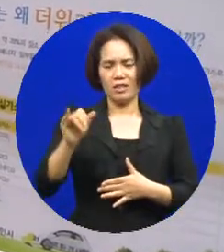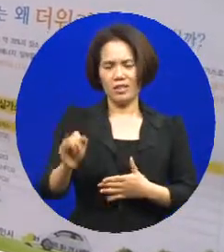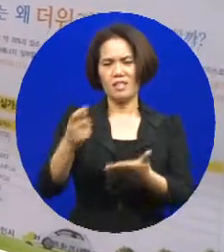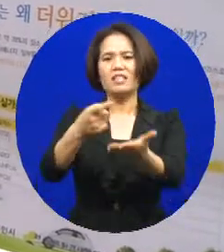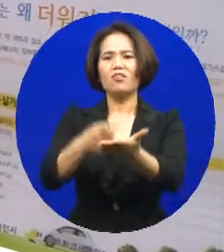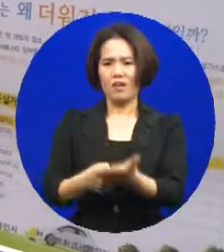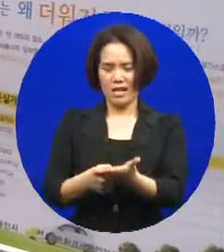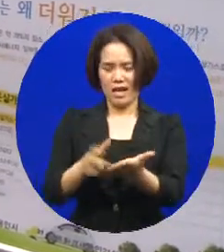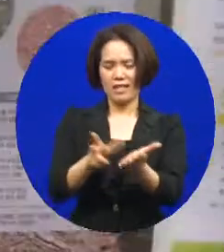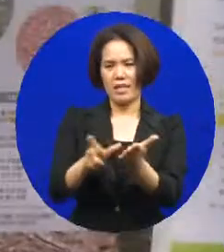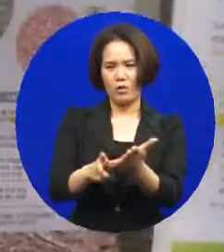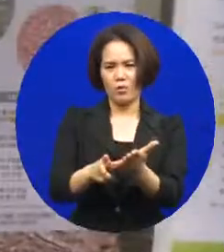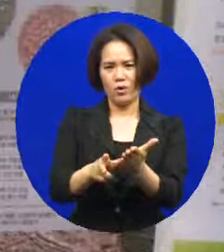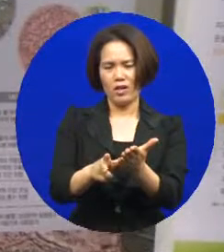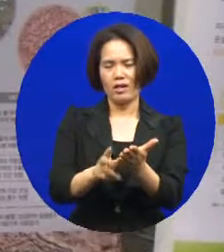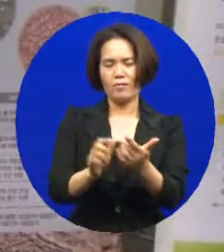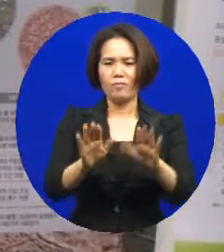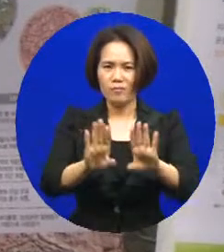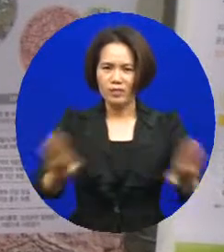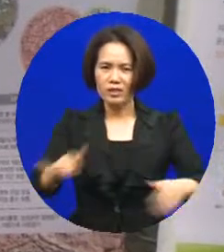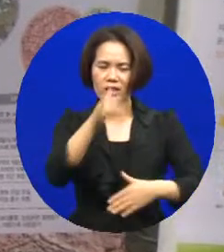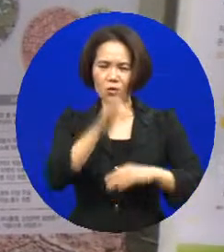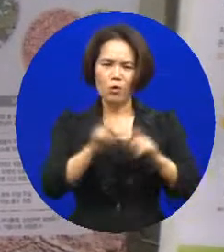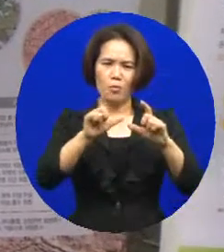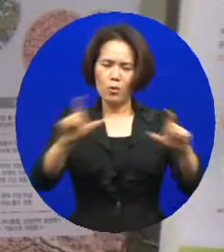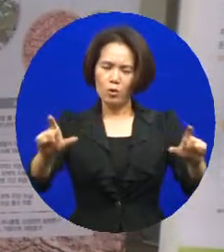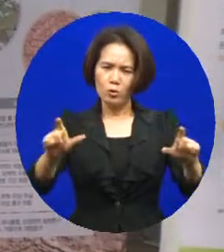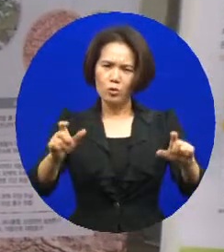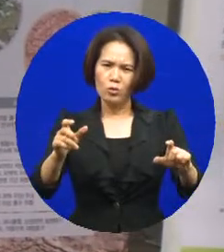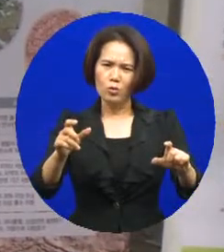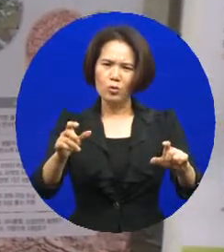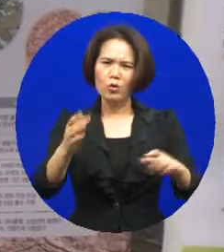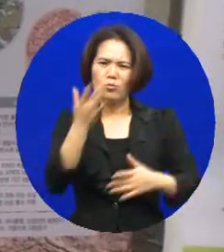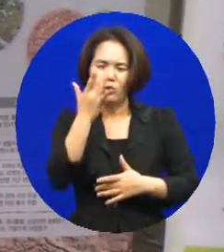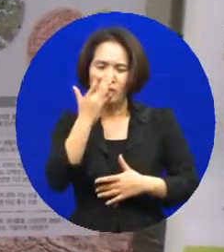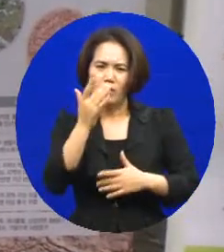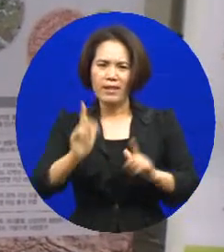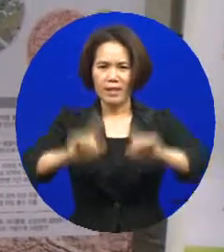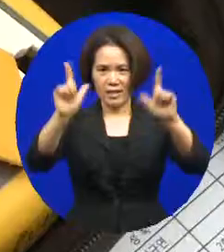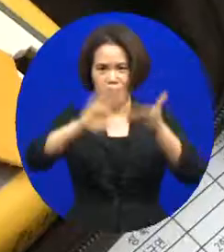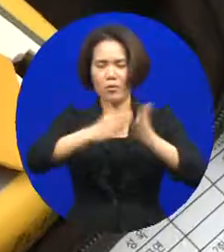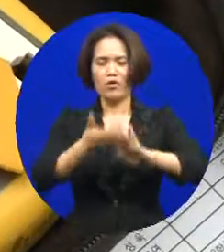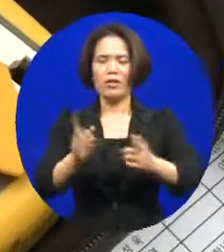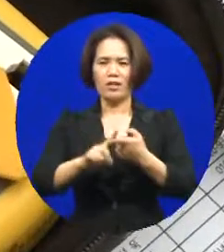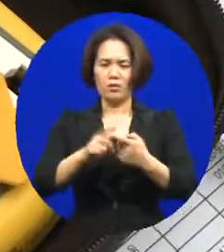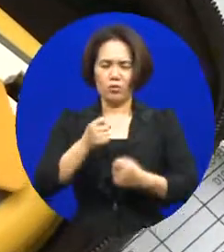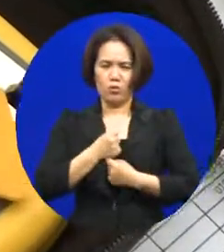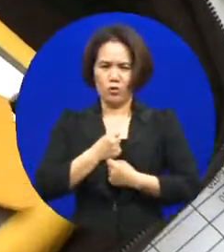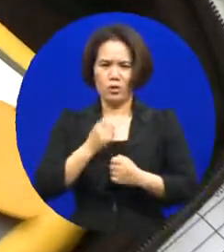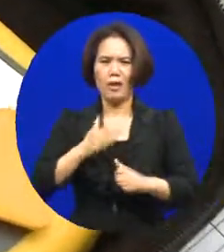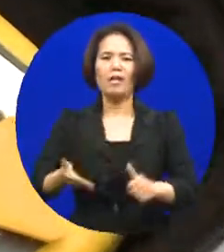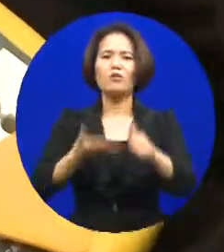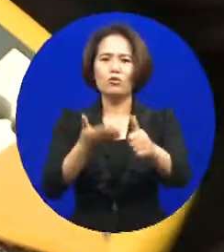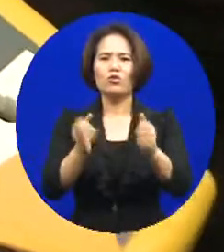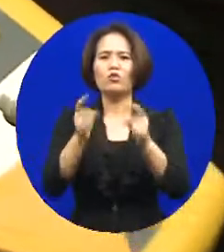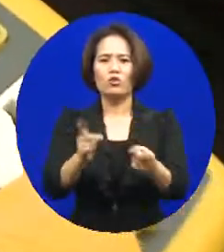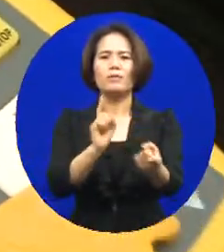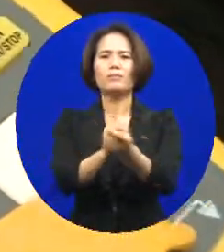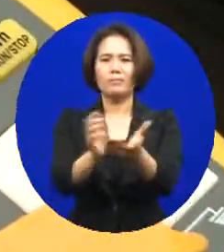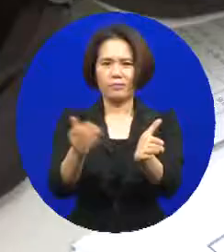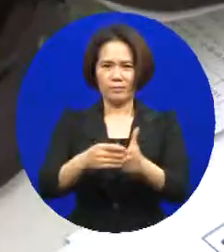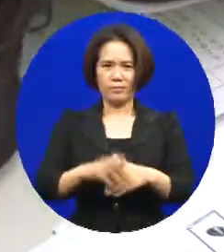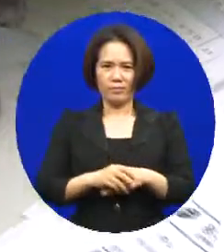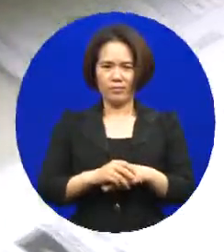온실가스 저감 관련 자료가 다양하게 전시돼 평소 소홀하기 쉬운 기후변화에 대해 경각심을 일깨우는 기회가